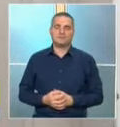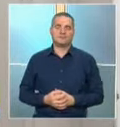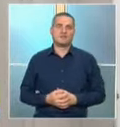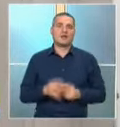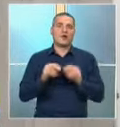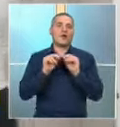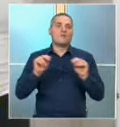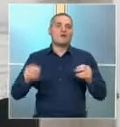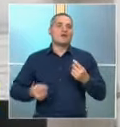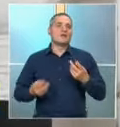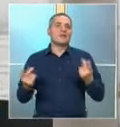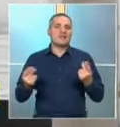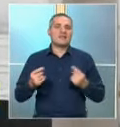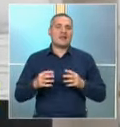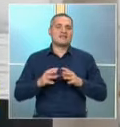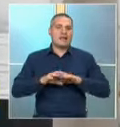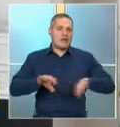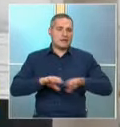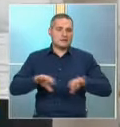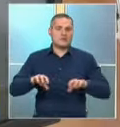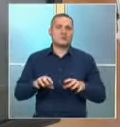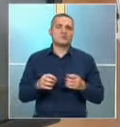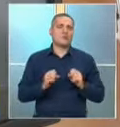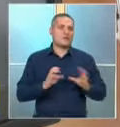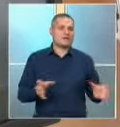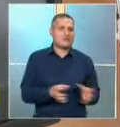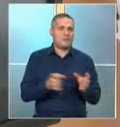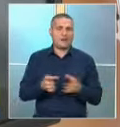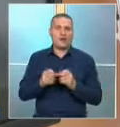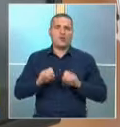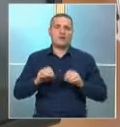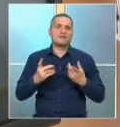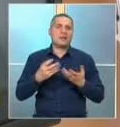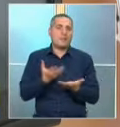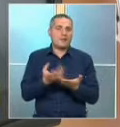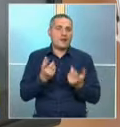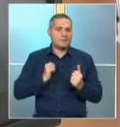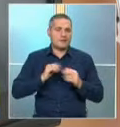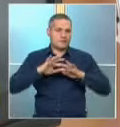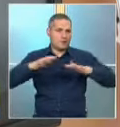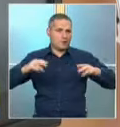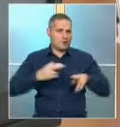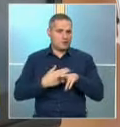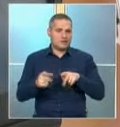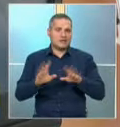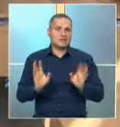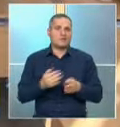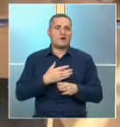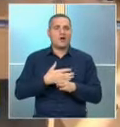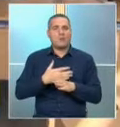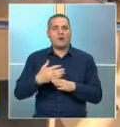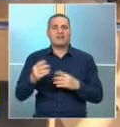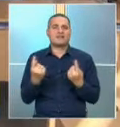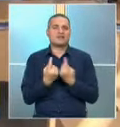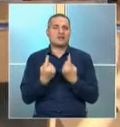С образователна игра за разделното събиране на отпадъците и примери как можем да опазим природата чиста. Така започва поредната среща